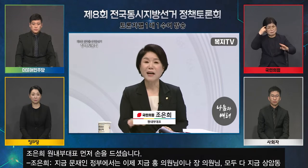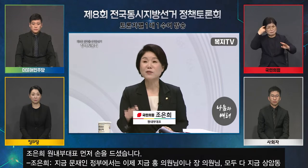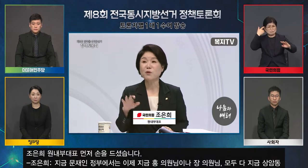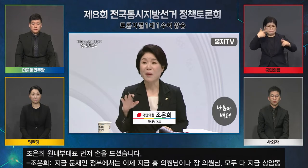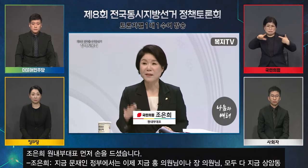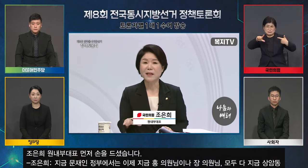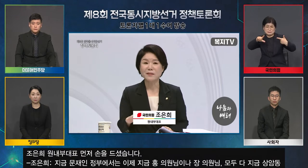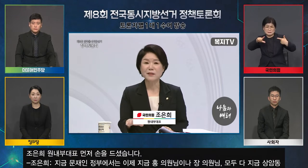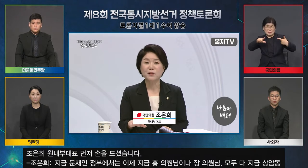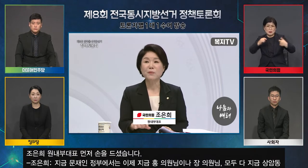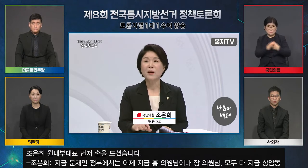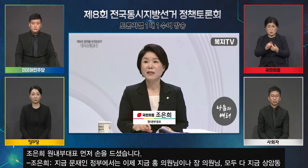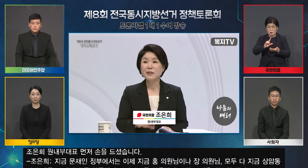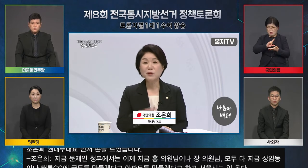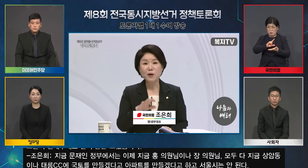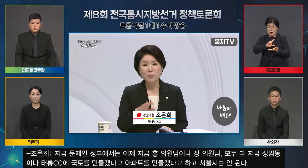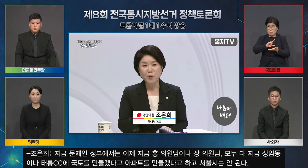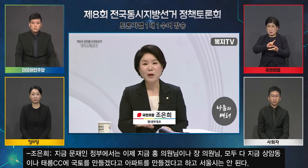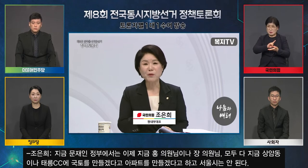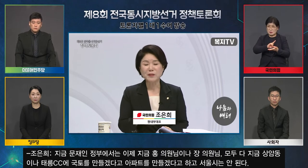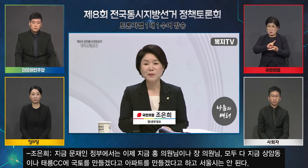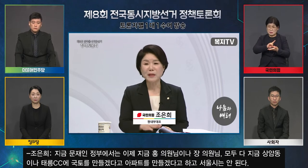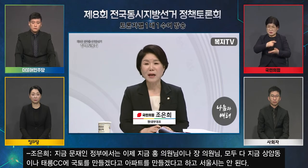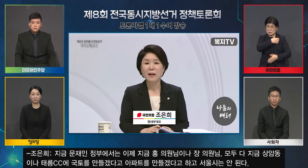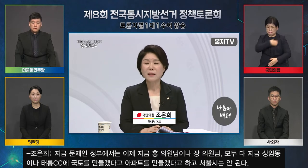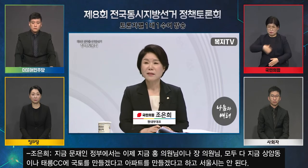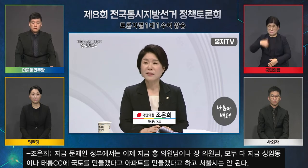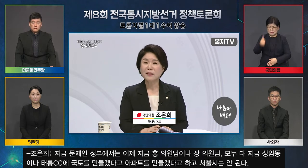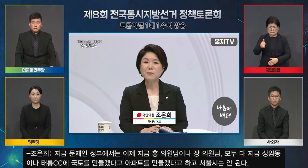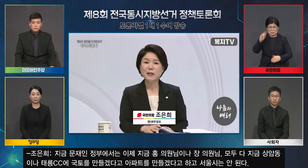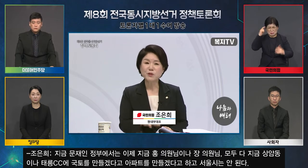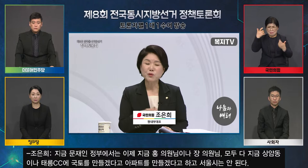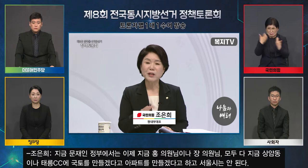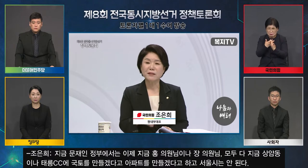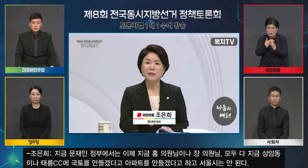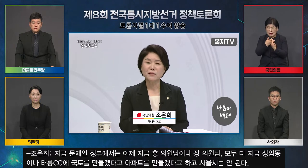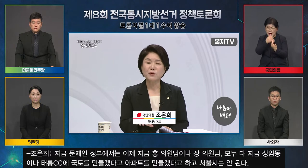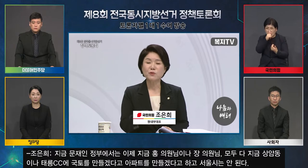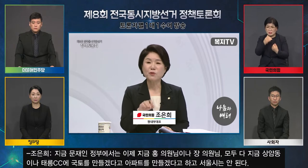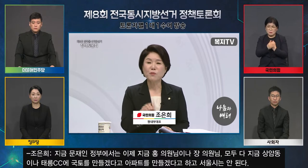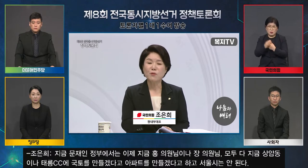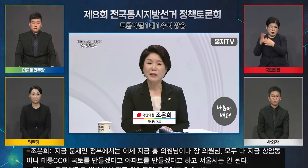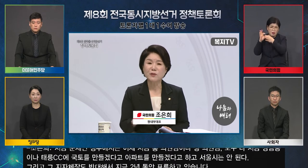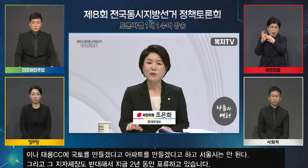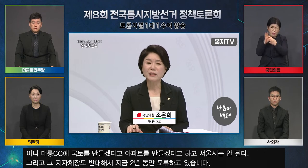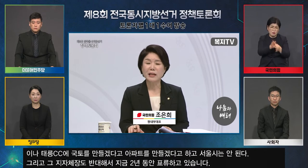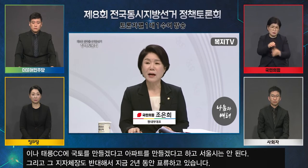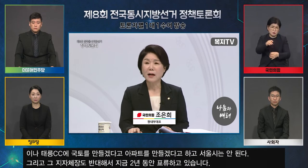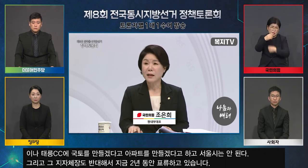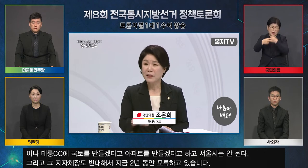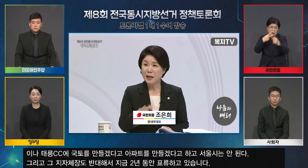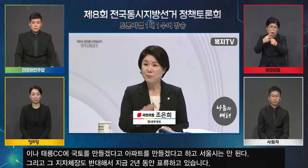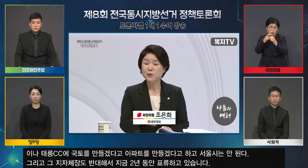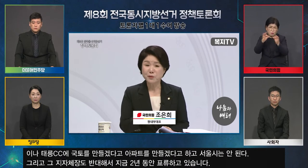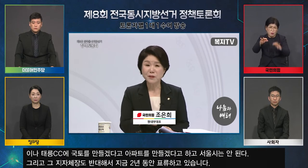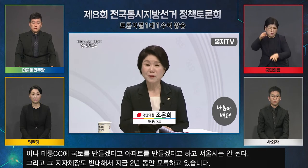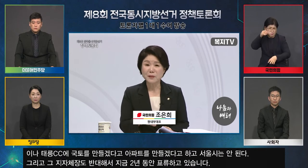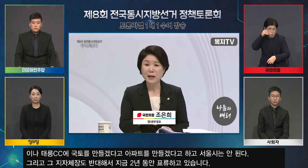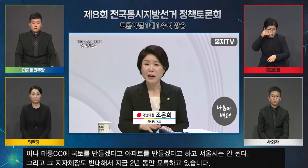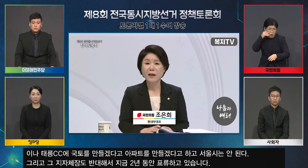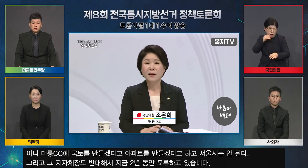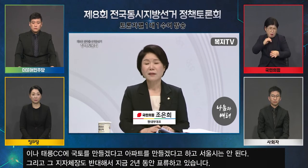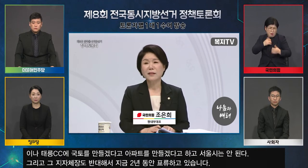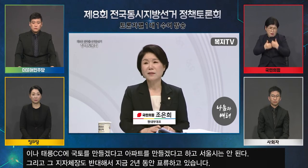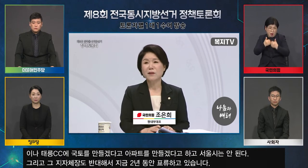지자체 장도 반대해서 지금 2년 동안 표를 하고 있습니다. 그런데 지금 인수위에서는 국토부와 서울시가 TF를